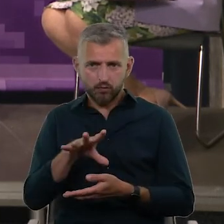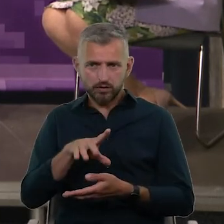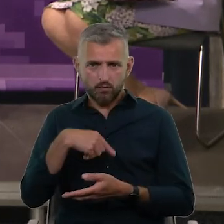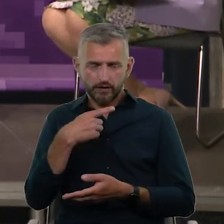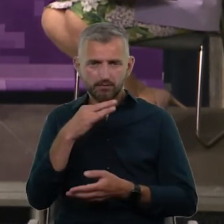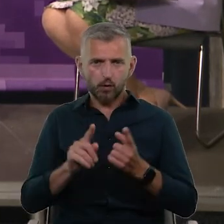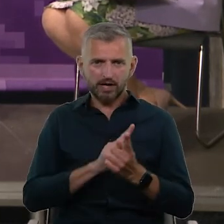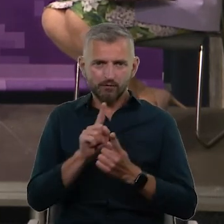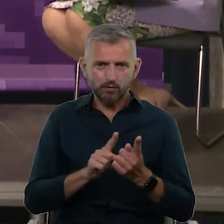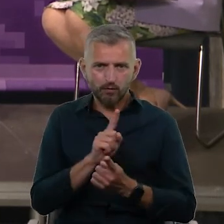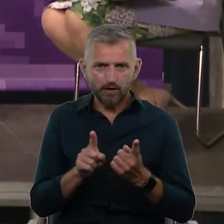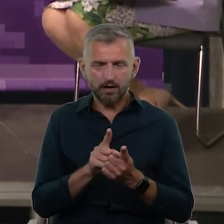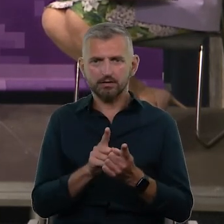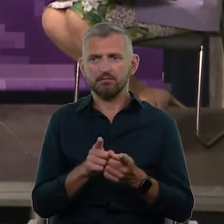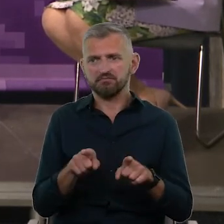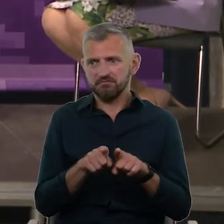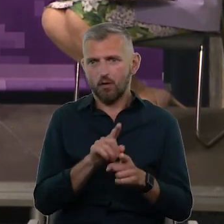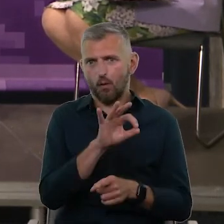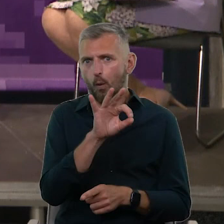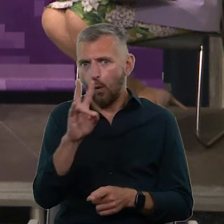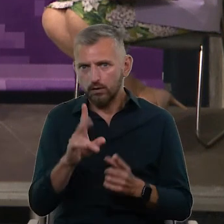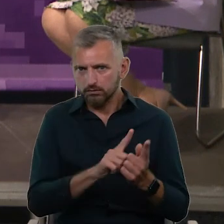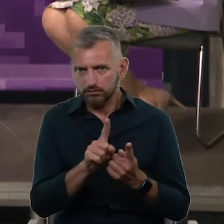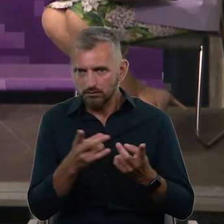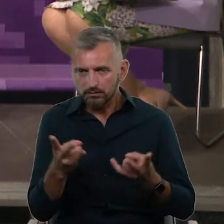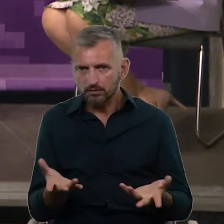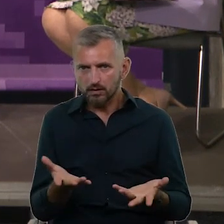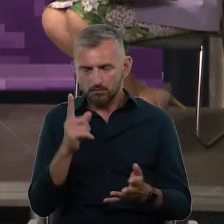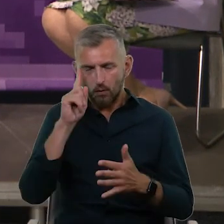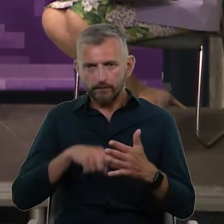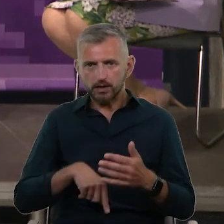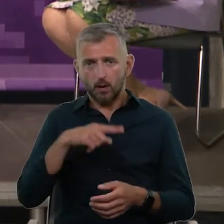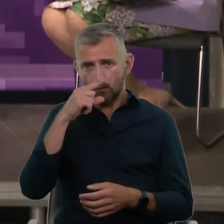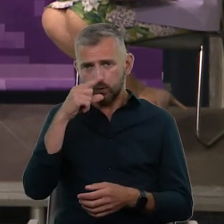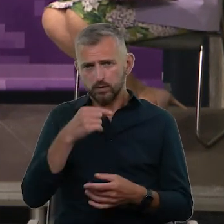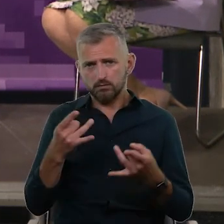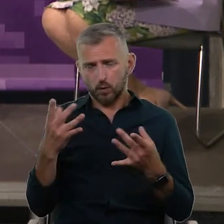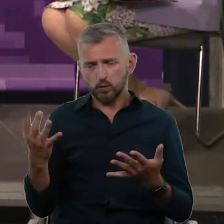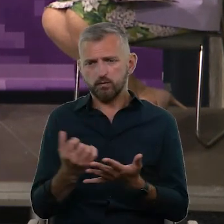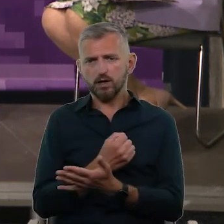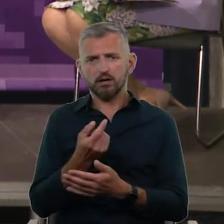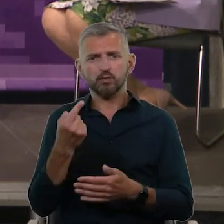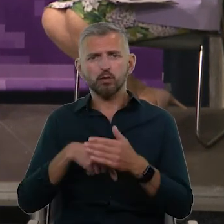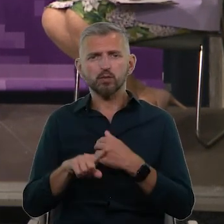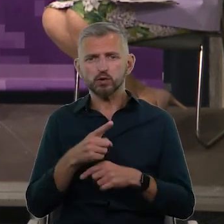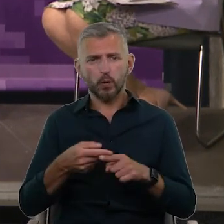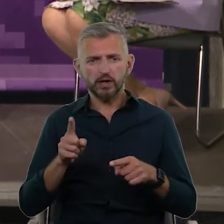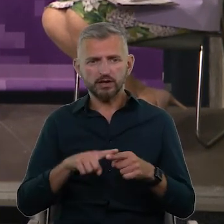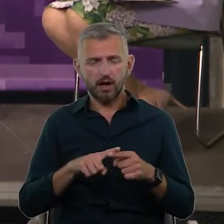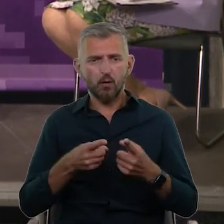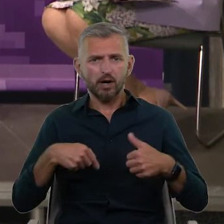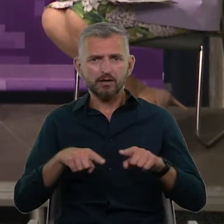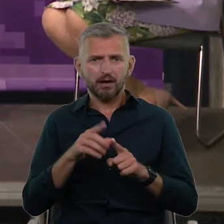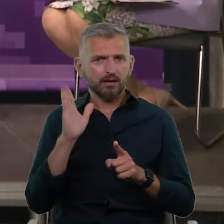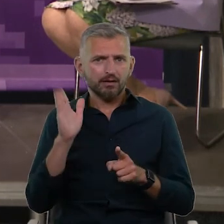про реформування так само Організації Об'єднаних Націй, ну повірте, Путін просто виграє за того, що ця організація